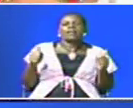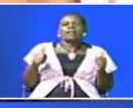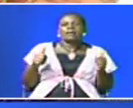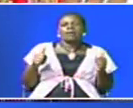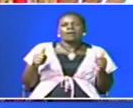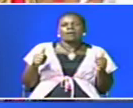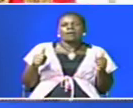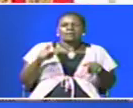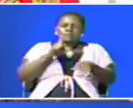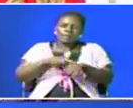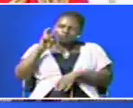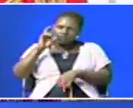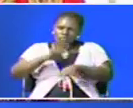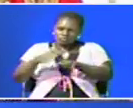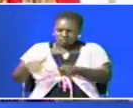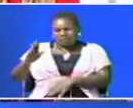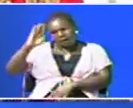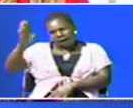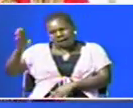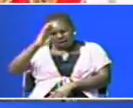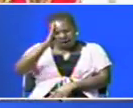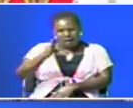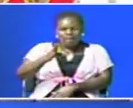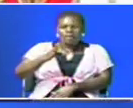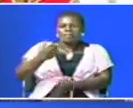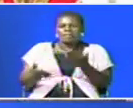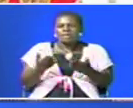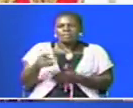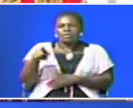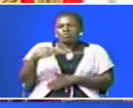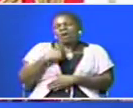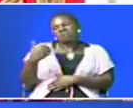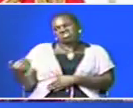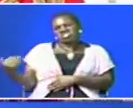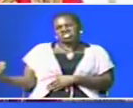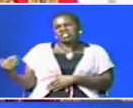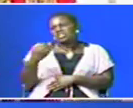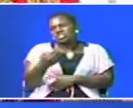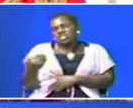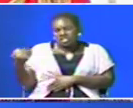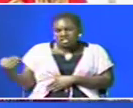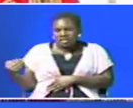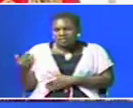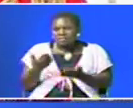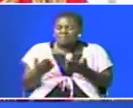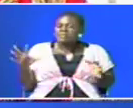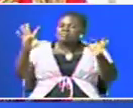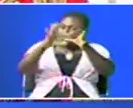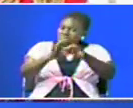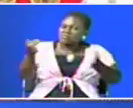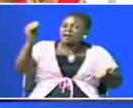wenyewe. Ukimwona barabarani si jambo hujambo, maanake hata pengine mjaliwa na watoto, na watoto ndo watawafanya nyinyi